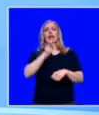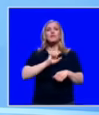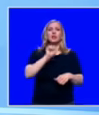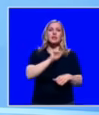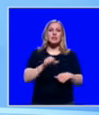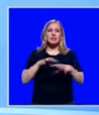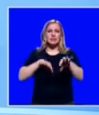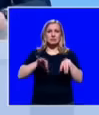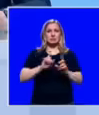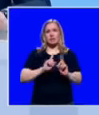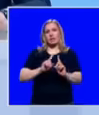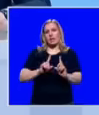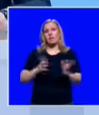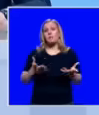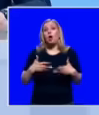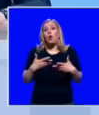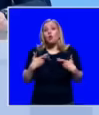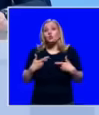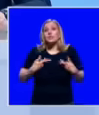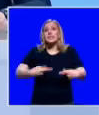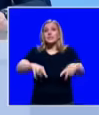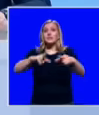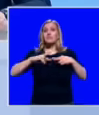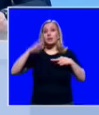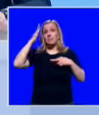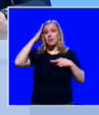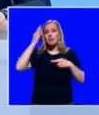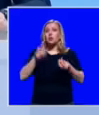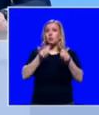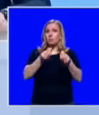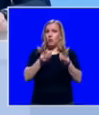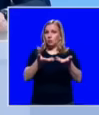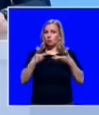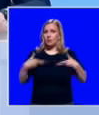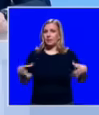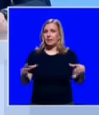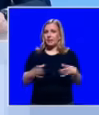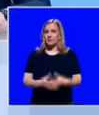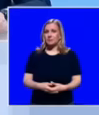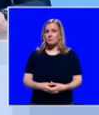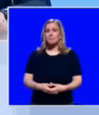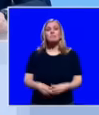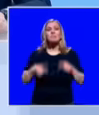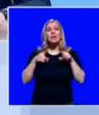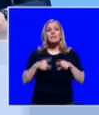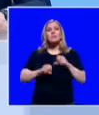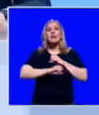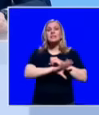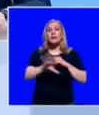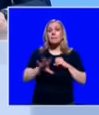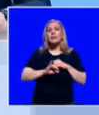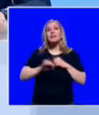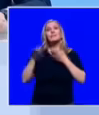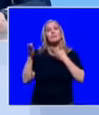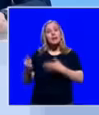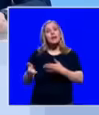евроатлантици и така нататък. Знаете ли, в всички, тази... които искаме да си възстановим държавата, са добре дошли при нас. В тази кампания и